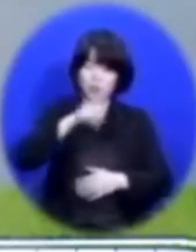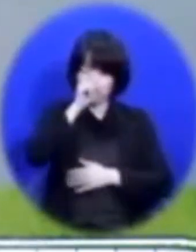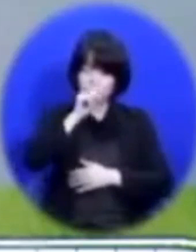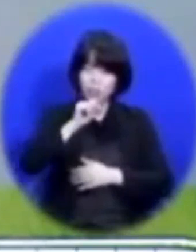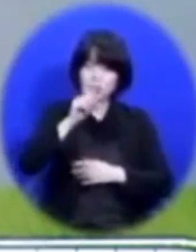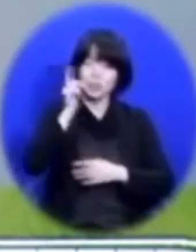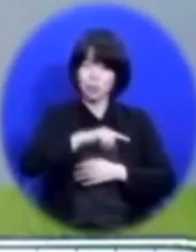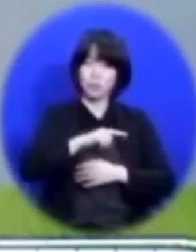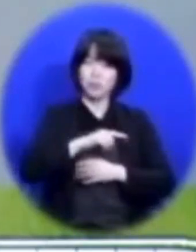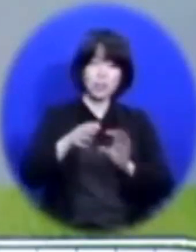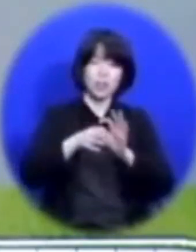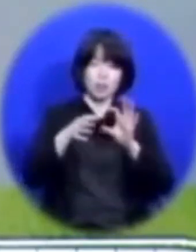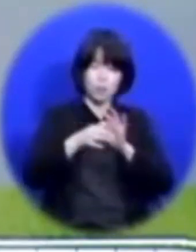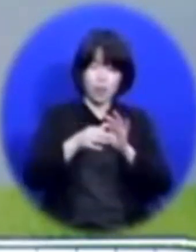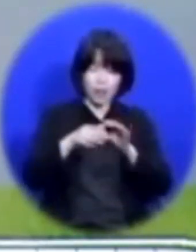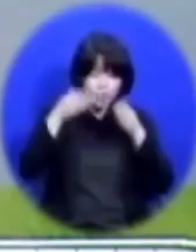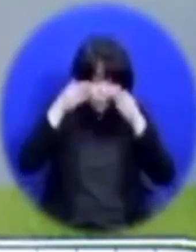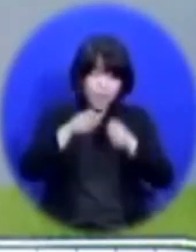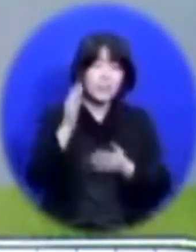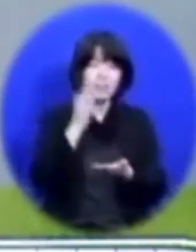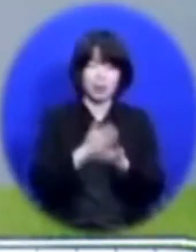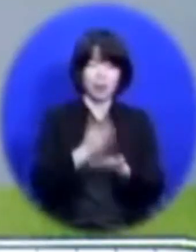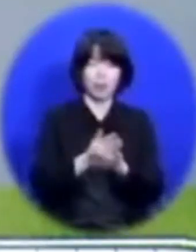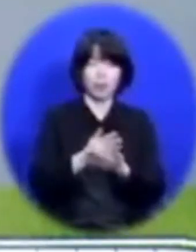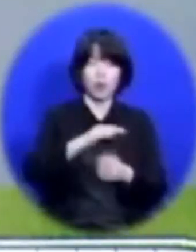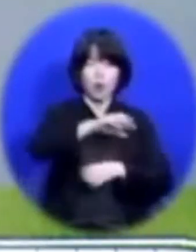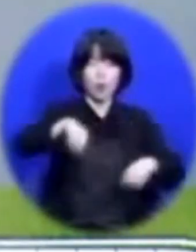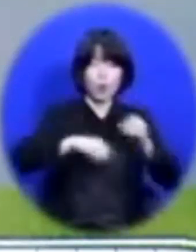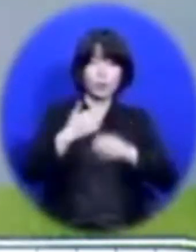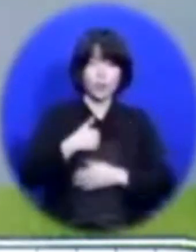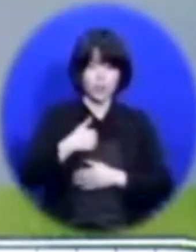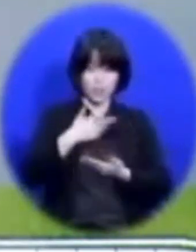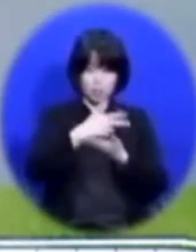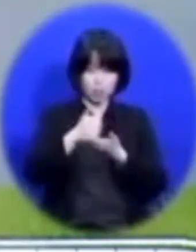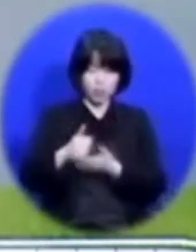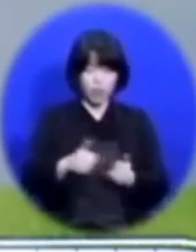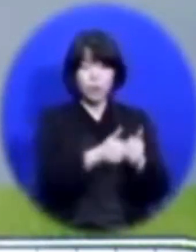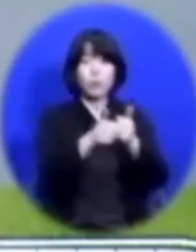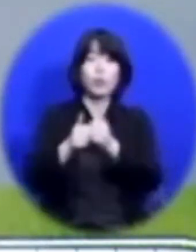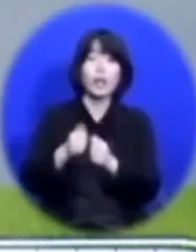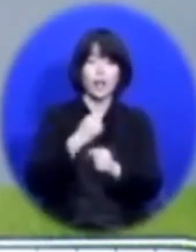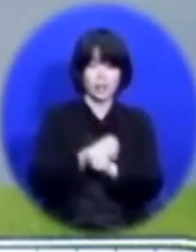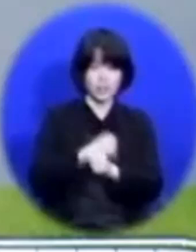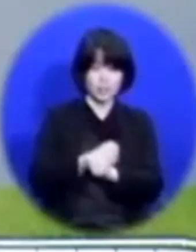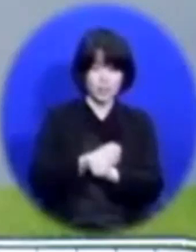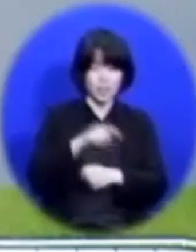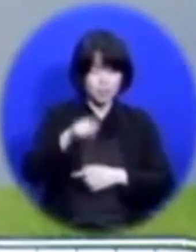풀리는지아닌지, 혹은처한상황이좋은지나쁜지에대해너무걱정하지마세요. 오히려여러분이주님과동행하고있는지에집중하시기를축복합니다.